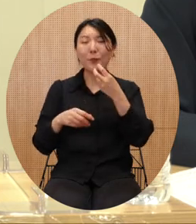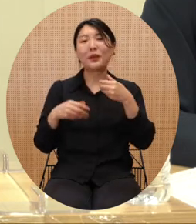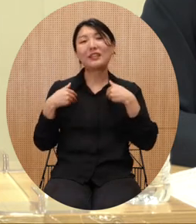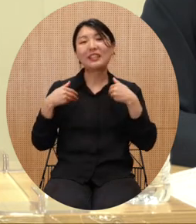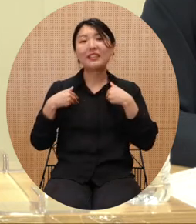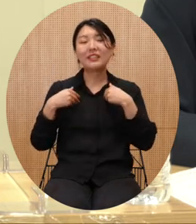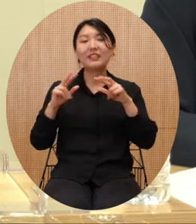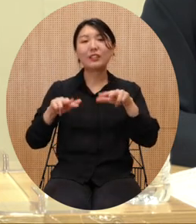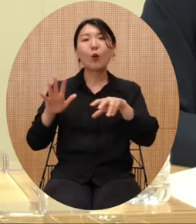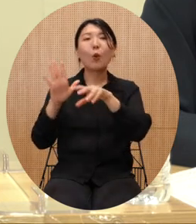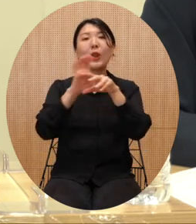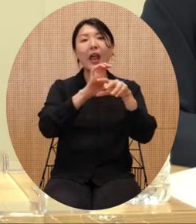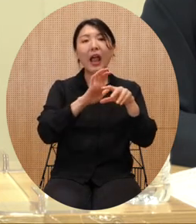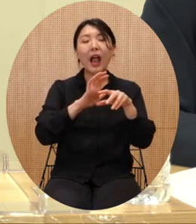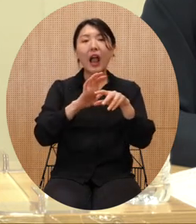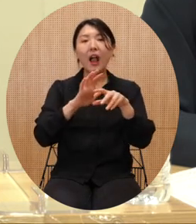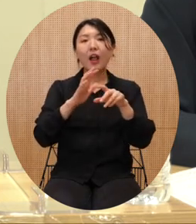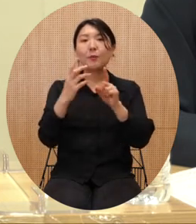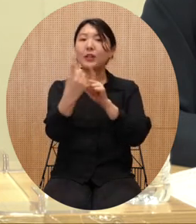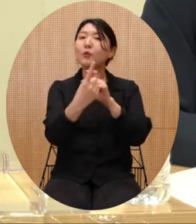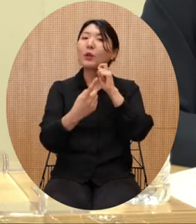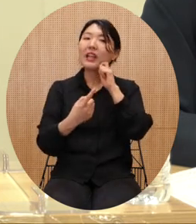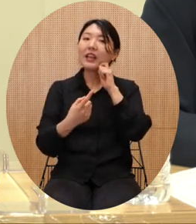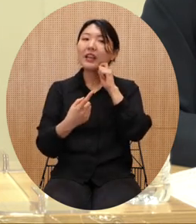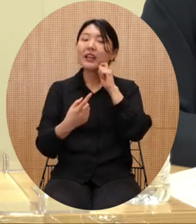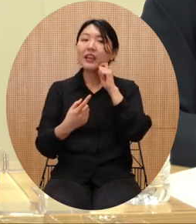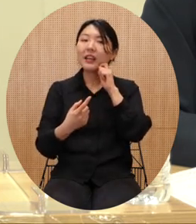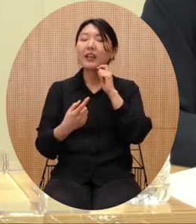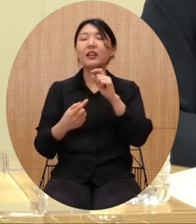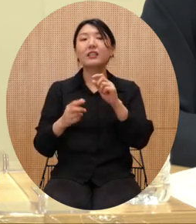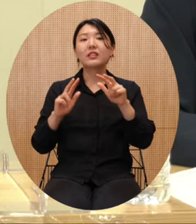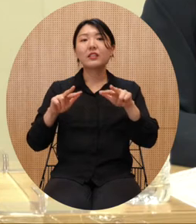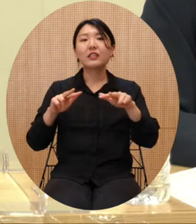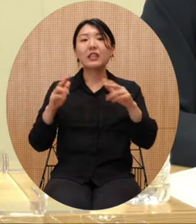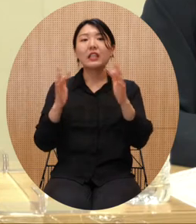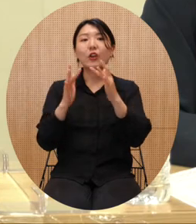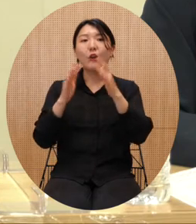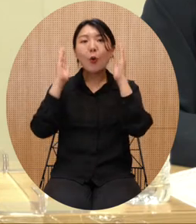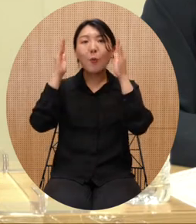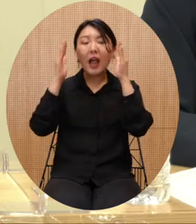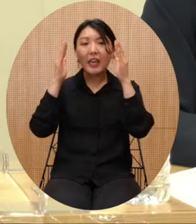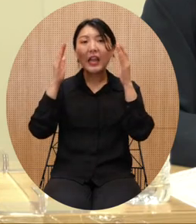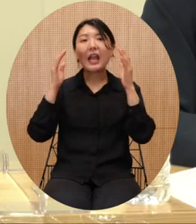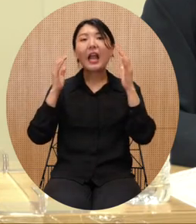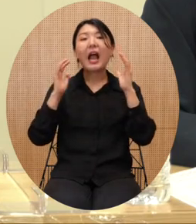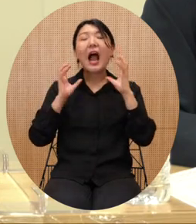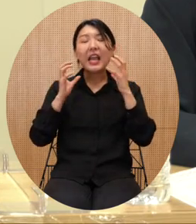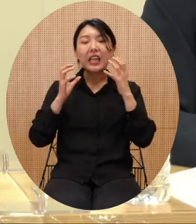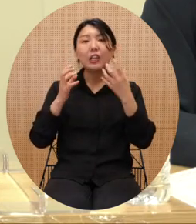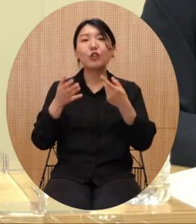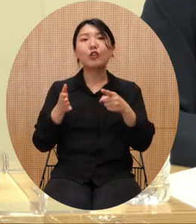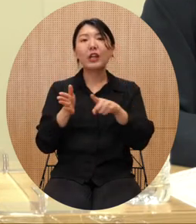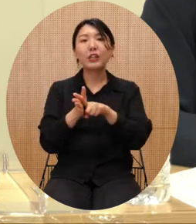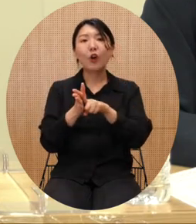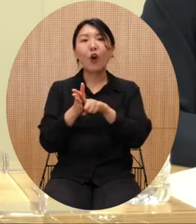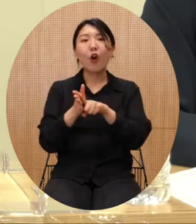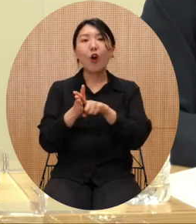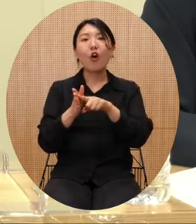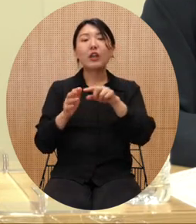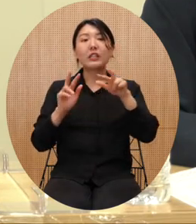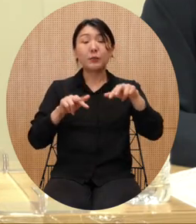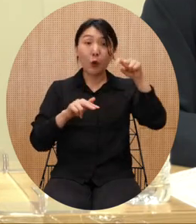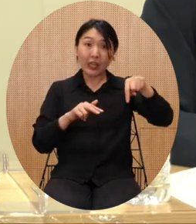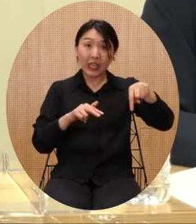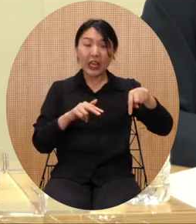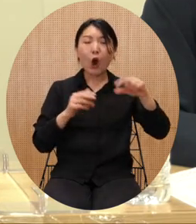특별히 코로나 시국에 비대면 수업을 들어야 되는 그런 교육 환경 개선을 위한 어떤 이런 다 올림